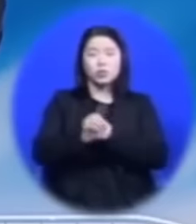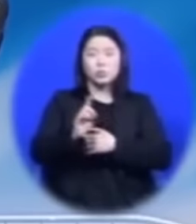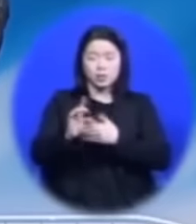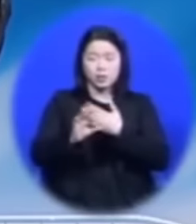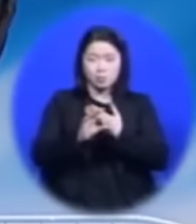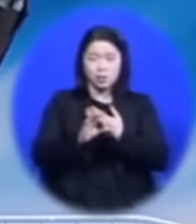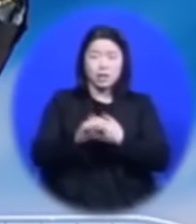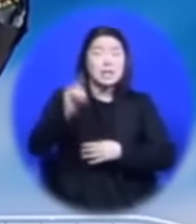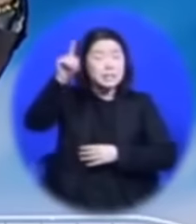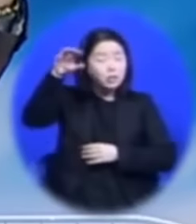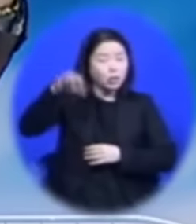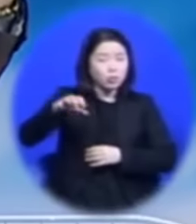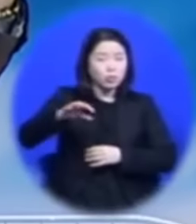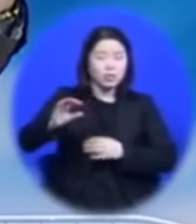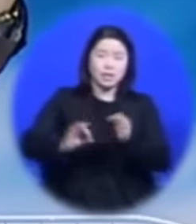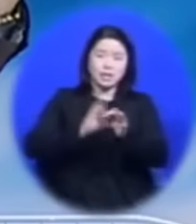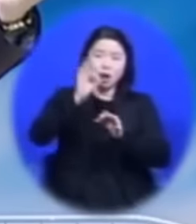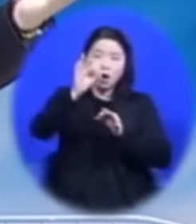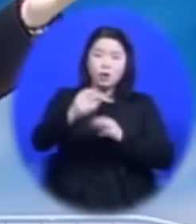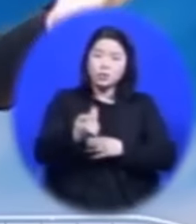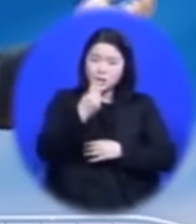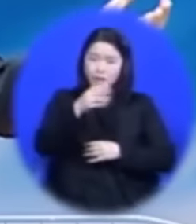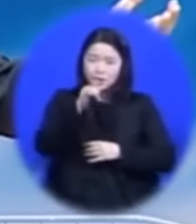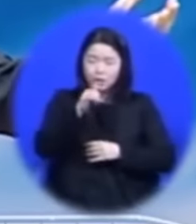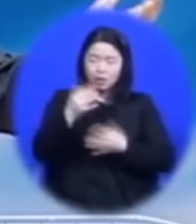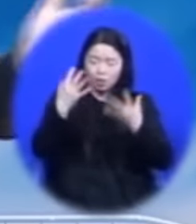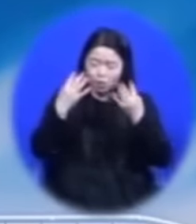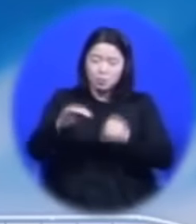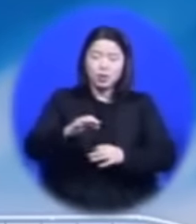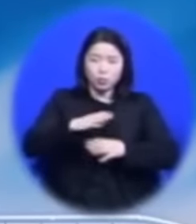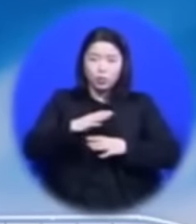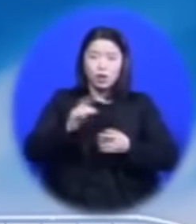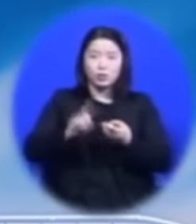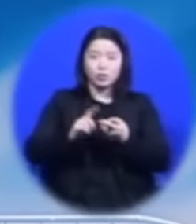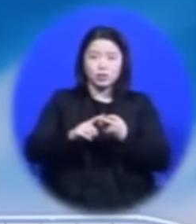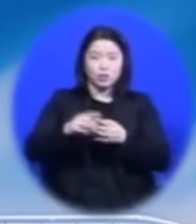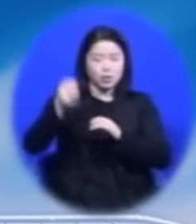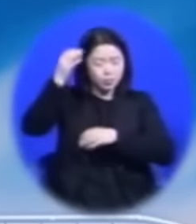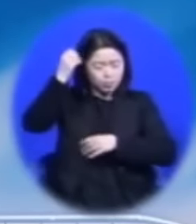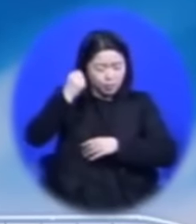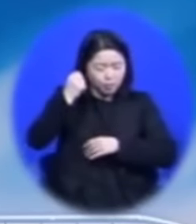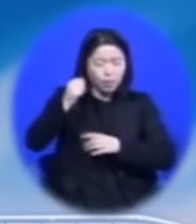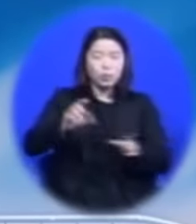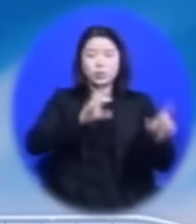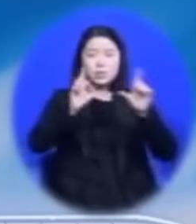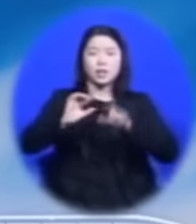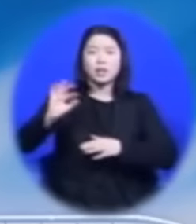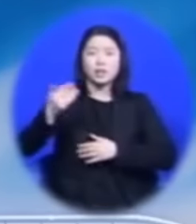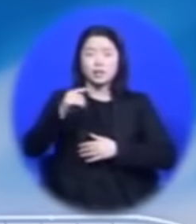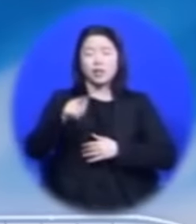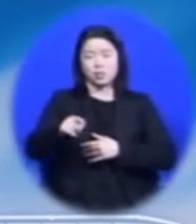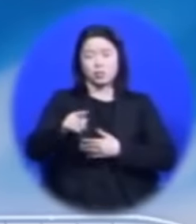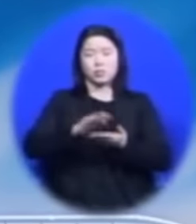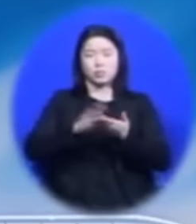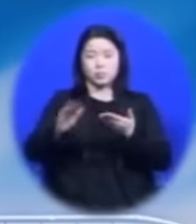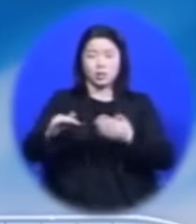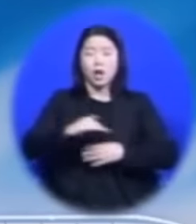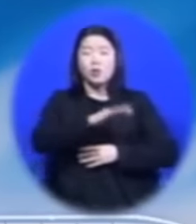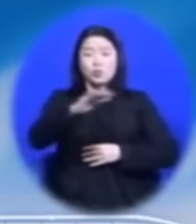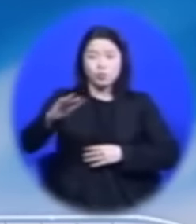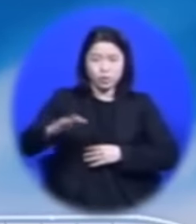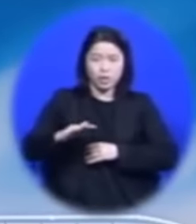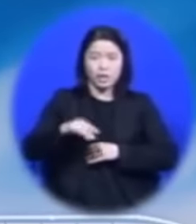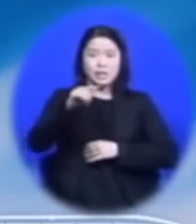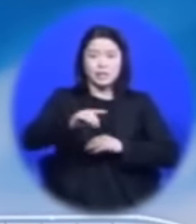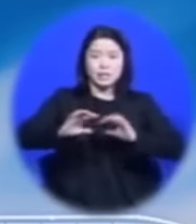천국이, 영생이 있다는 게 얼마나 놀라운 것인지를 명심하고 살아야 된다는 겁니다. 우리가